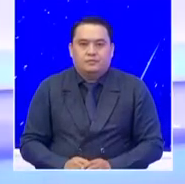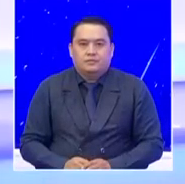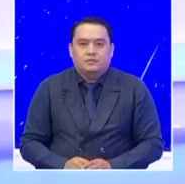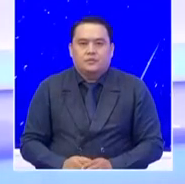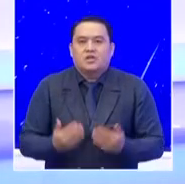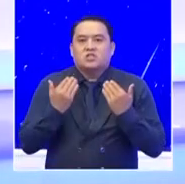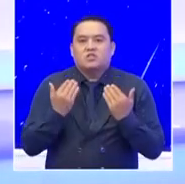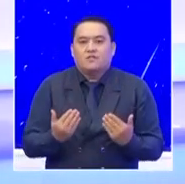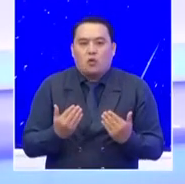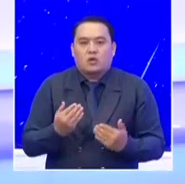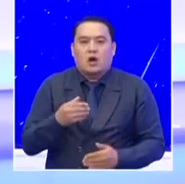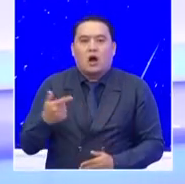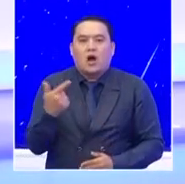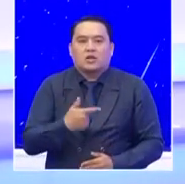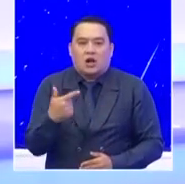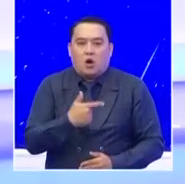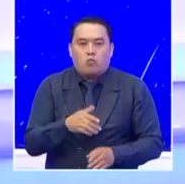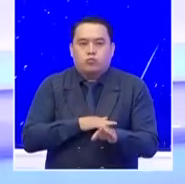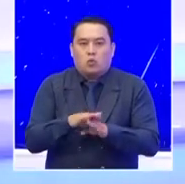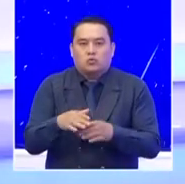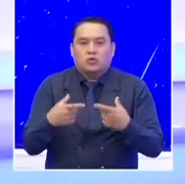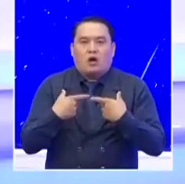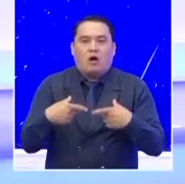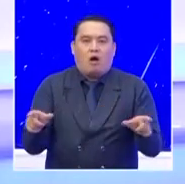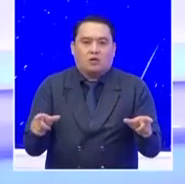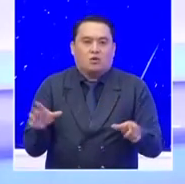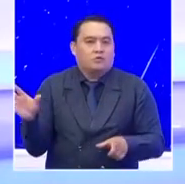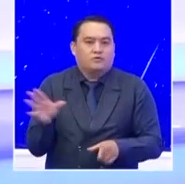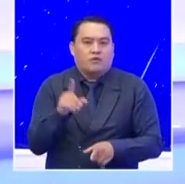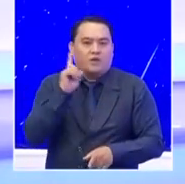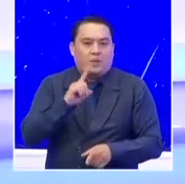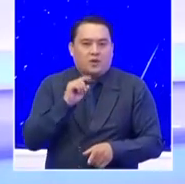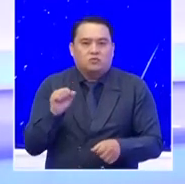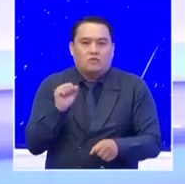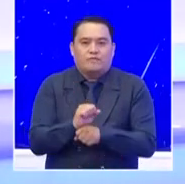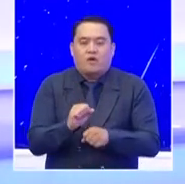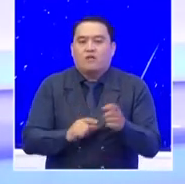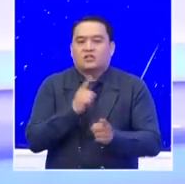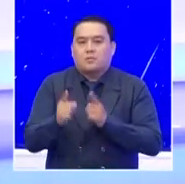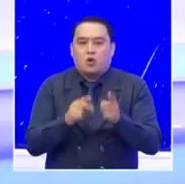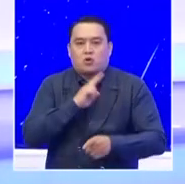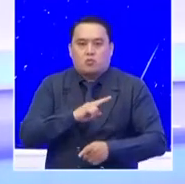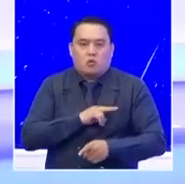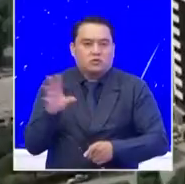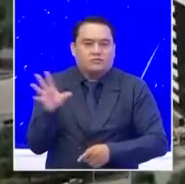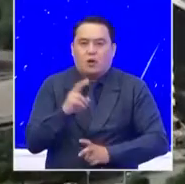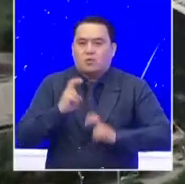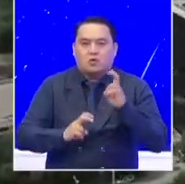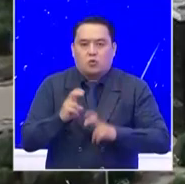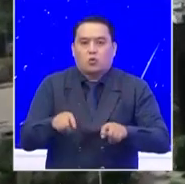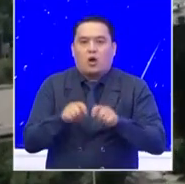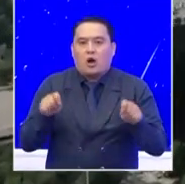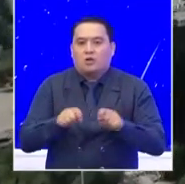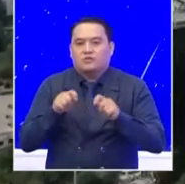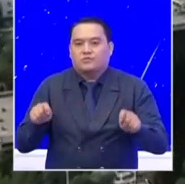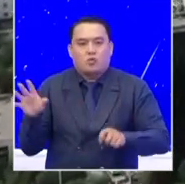С сегодняшнего дня в Атырау полностью отменяется карантин. Снимаются временные ограничения и возобновляется работа организаций и предприятий всех